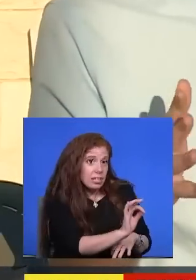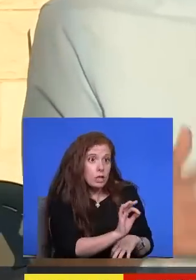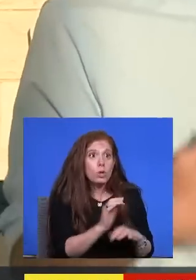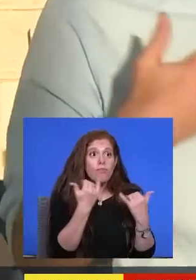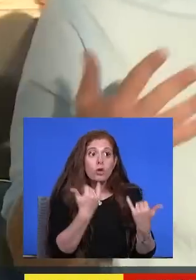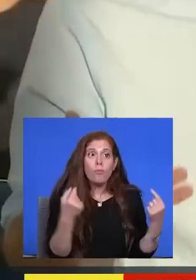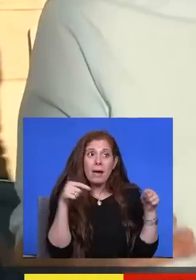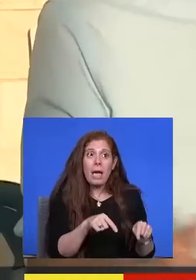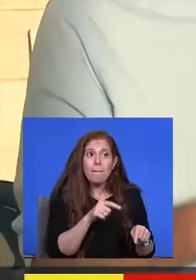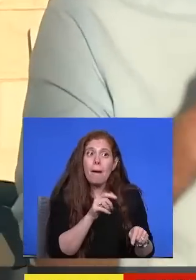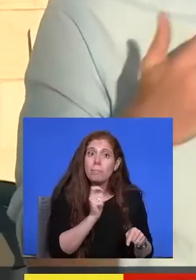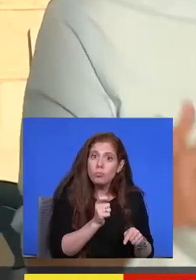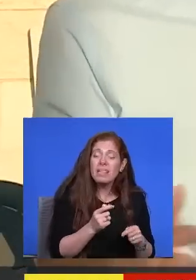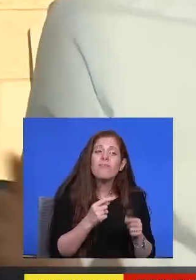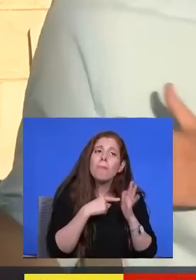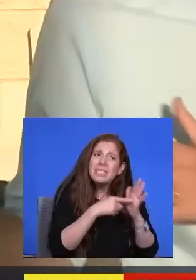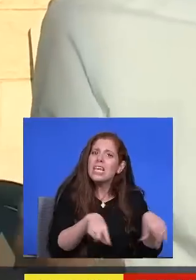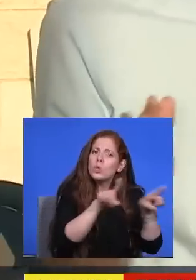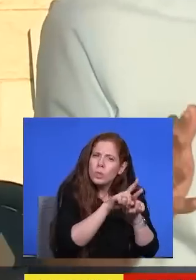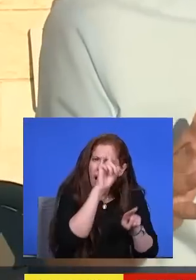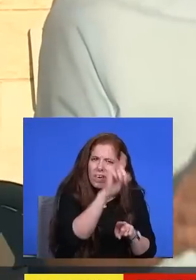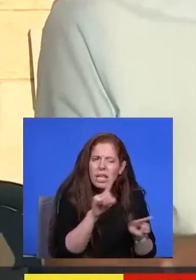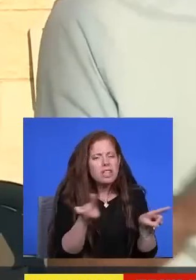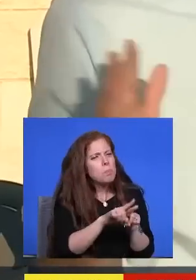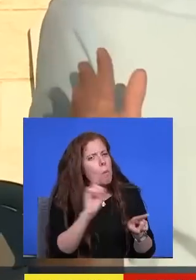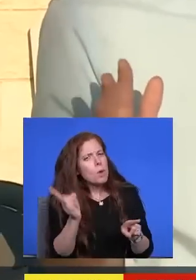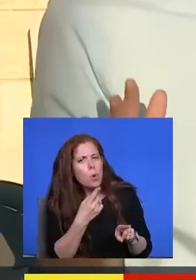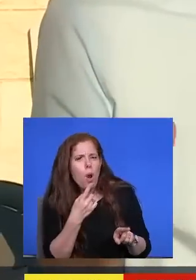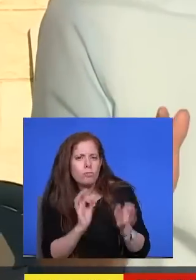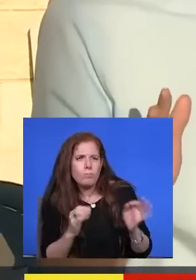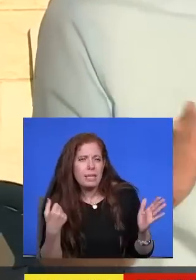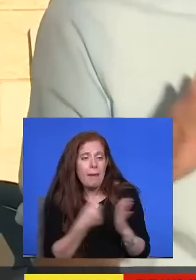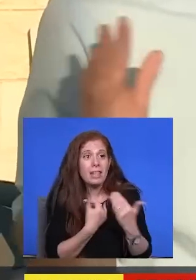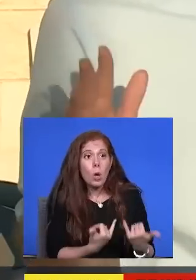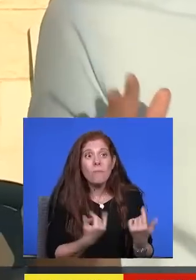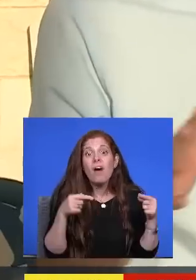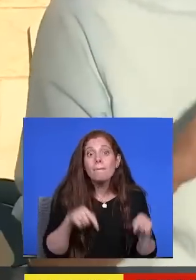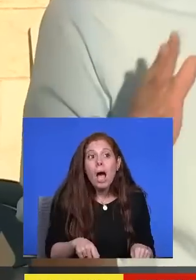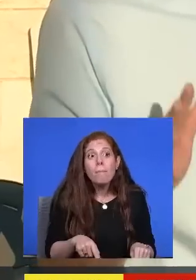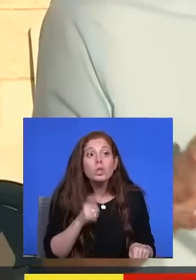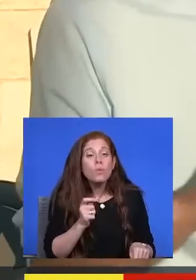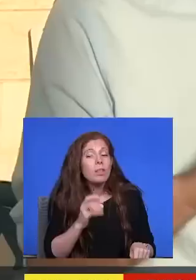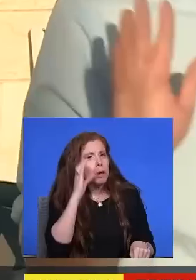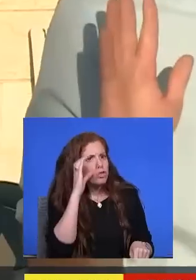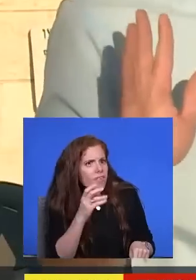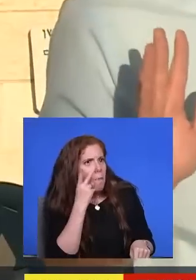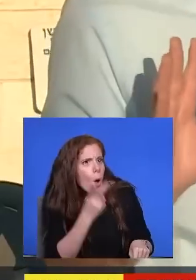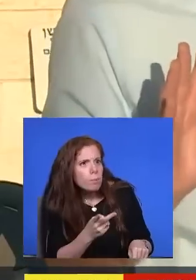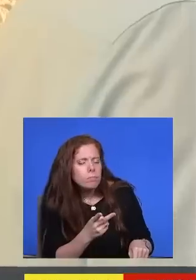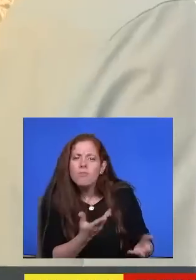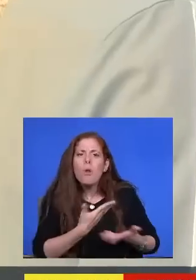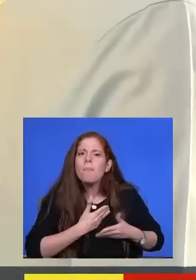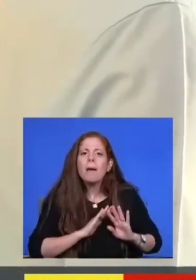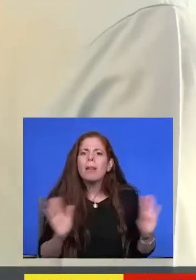במשפט הזה, מציג פעם נוספת את אותה חוות דעת כמו שהוא עשה בכל הערכאות עד היום, והפעם השופטים מקשיבים, רואים, פשוט לא מקבלים